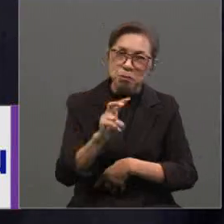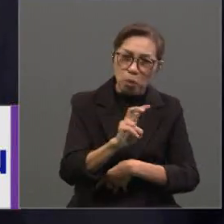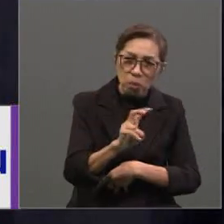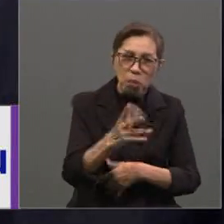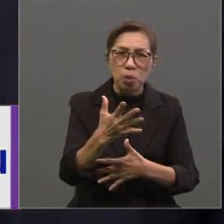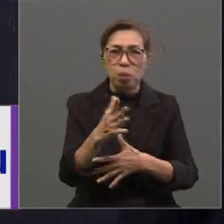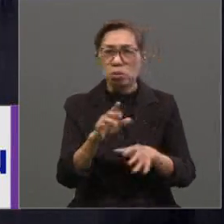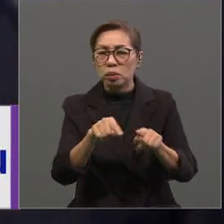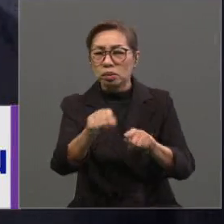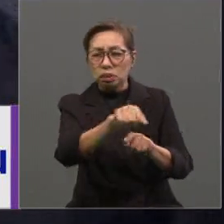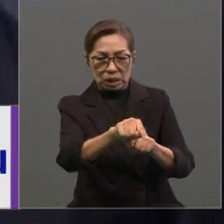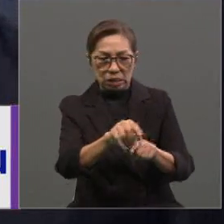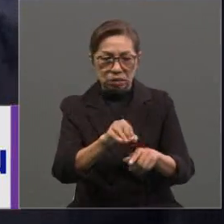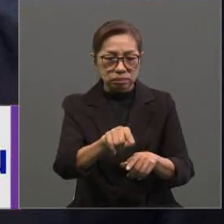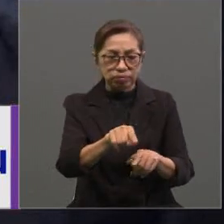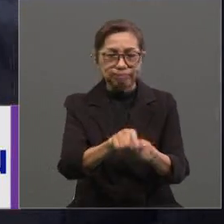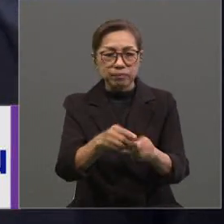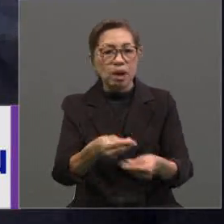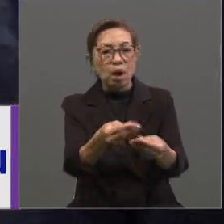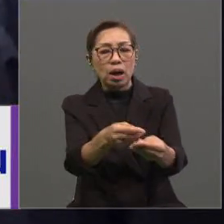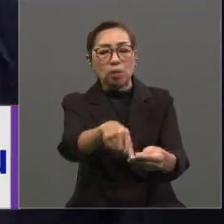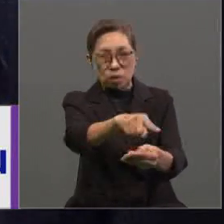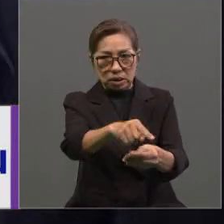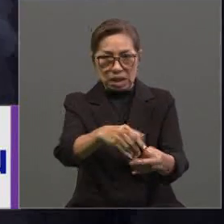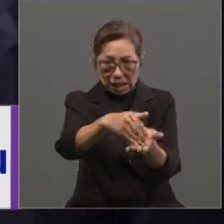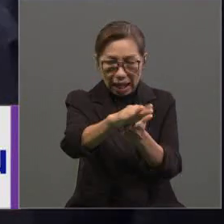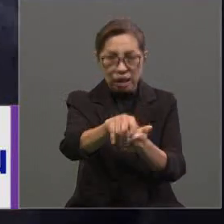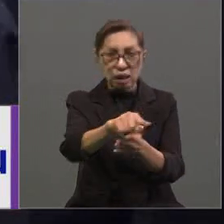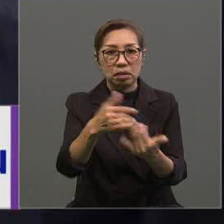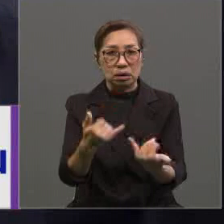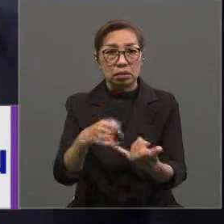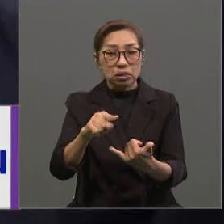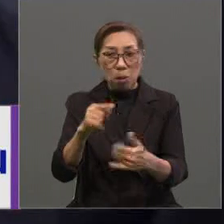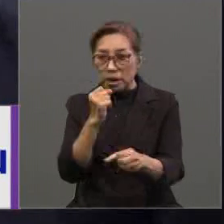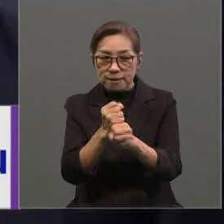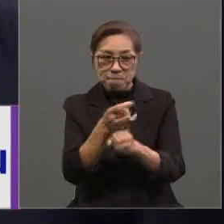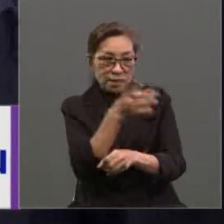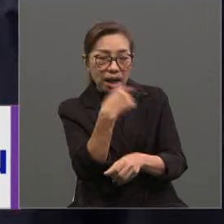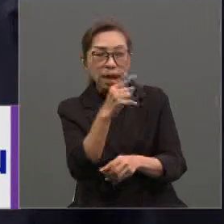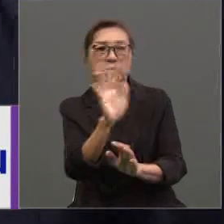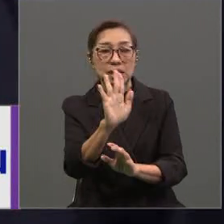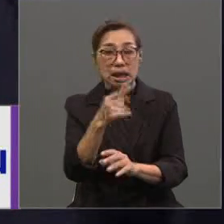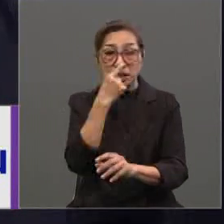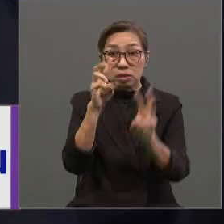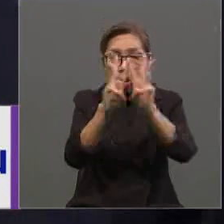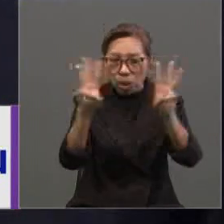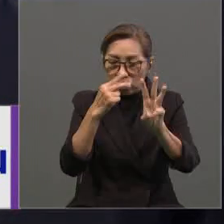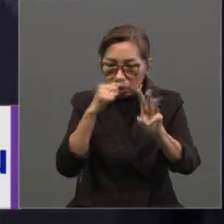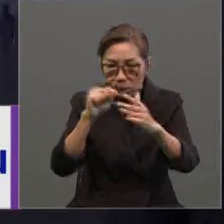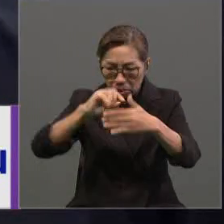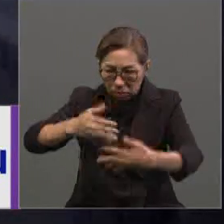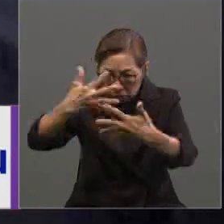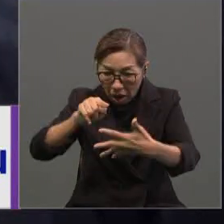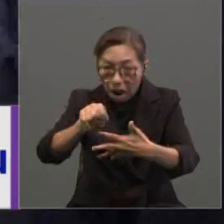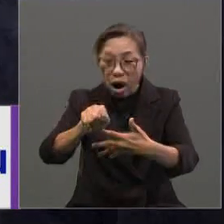นำไปใช้ในวัตถุประสงค์อื่นนะครับโดยหาข้อมูลทางอินเทอร์เน็ตจนทราบสถานที่ขายและก็สั่งซื้อมาจนภายหลังทราบ